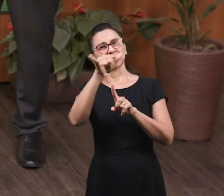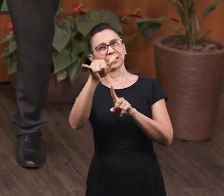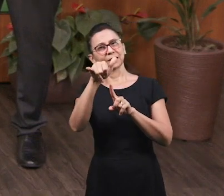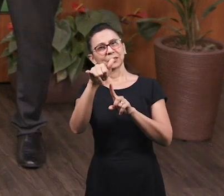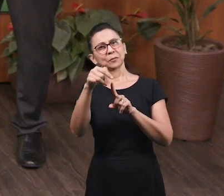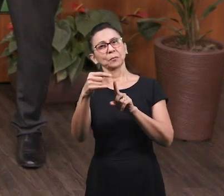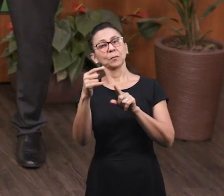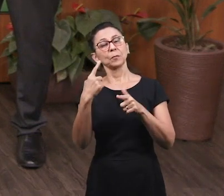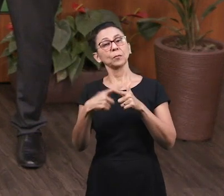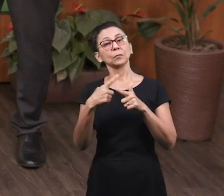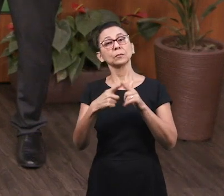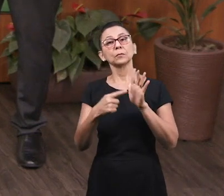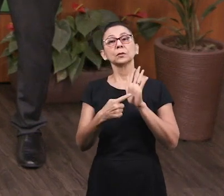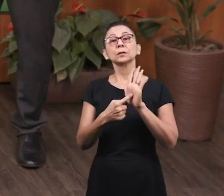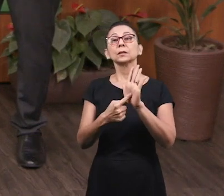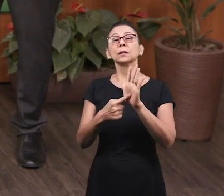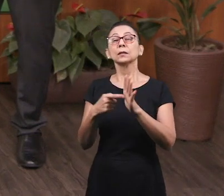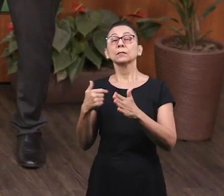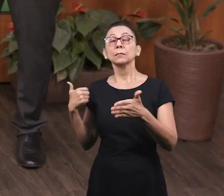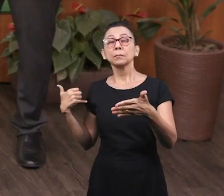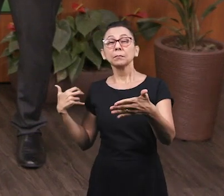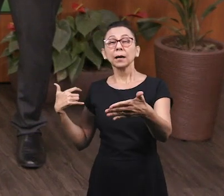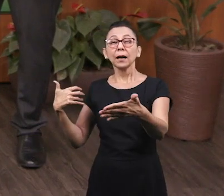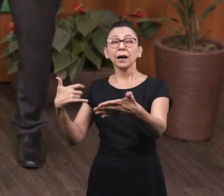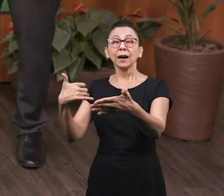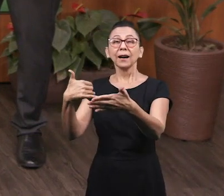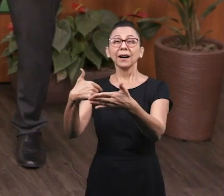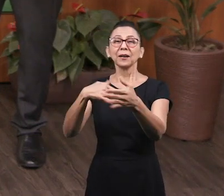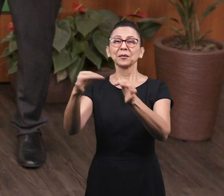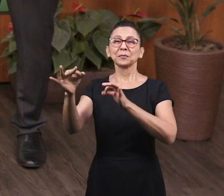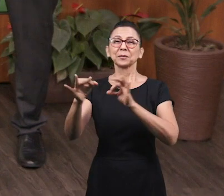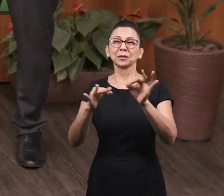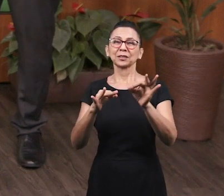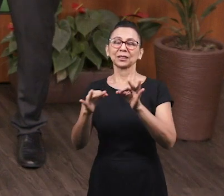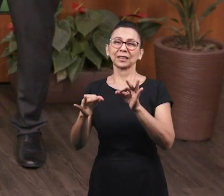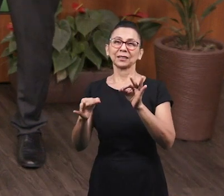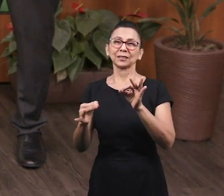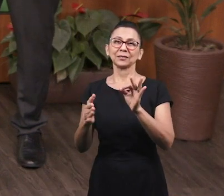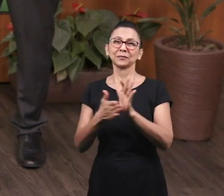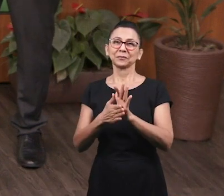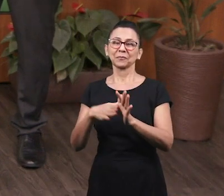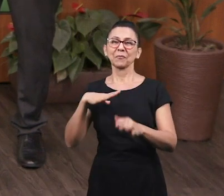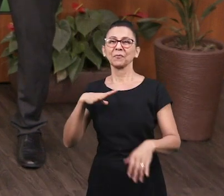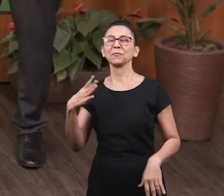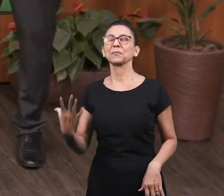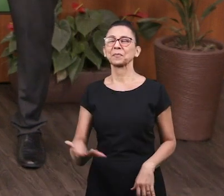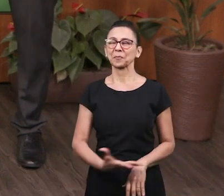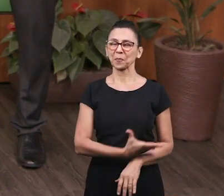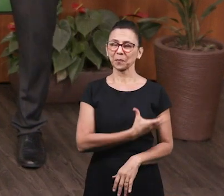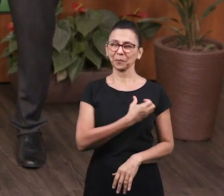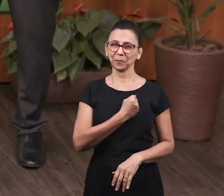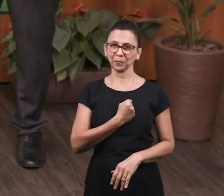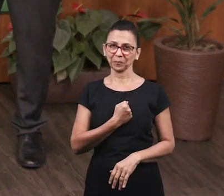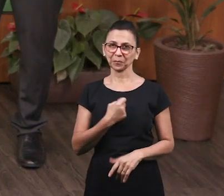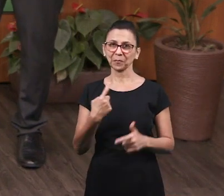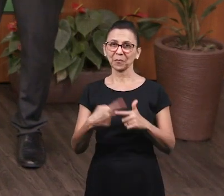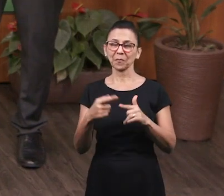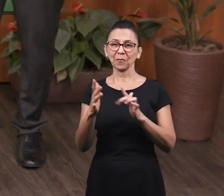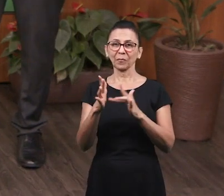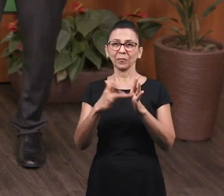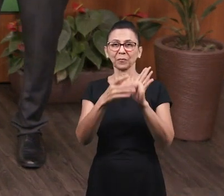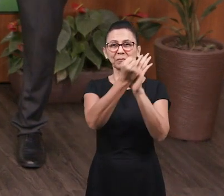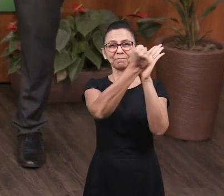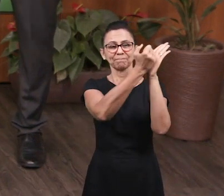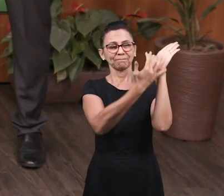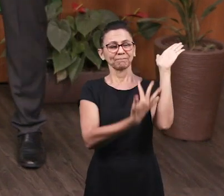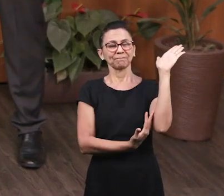grand projet de Dieu, le projet du salut à travers le Seigneur Jésus, oui, et du sang qu'il a versé à